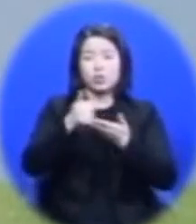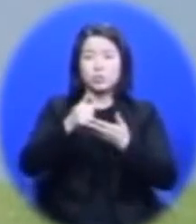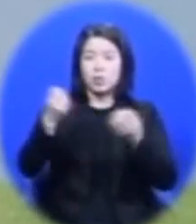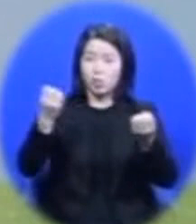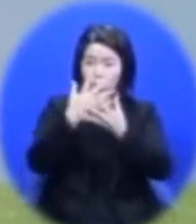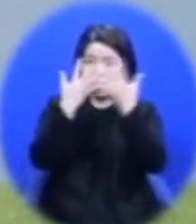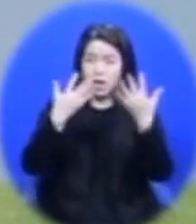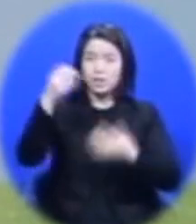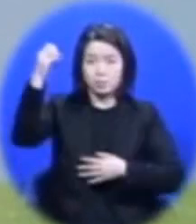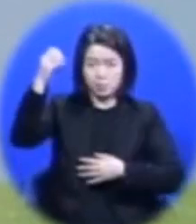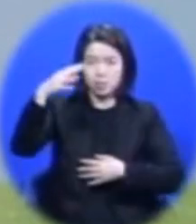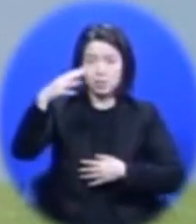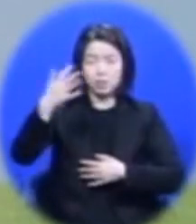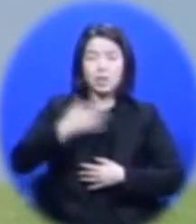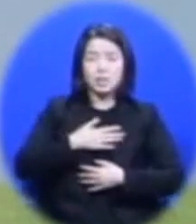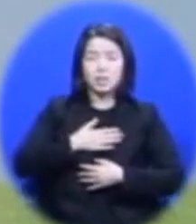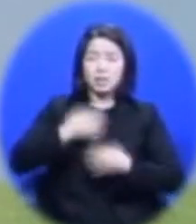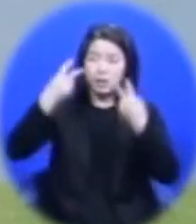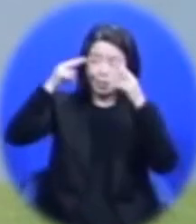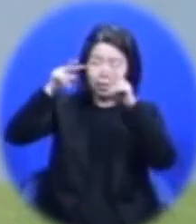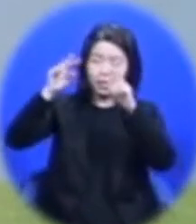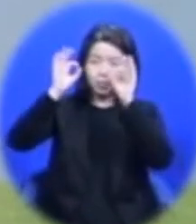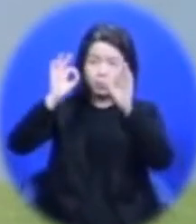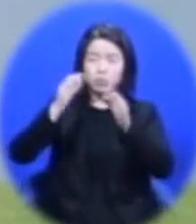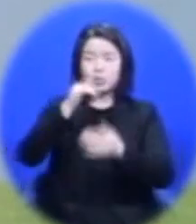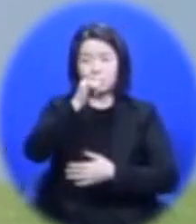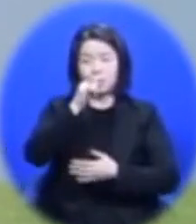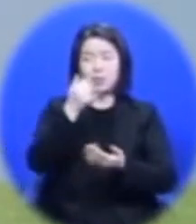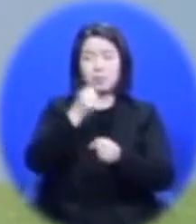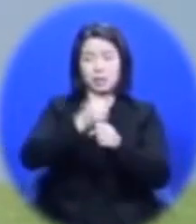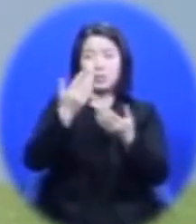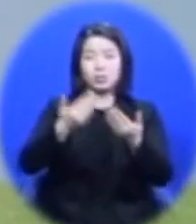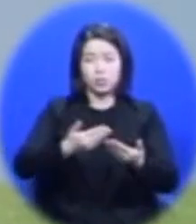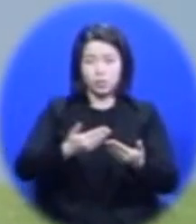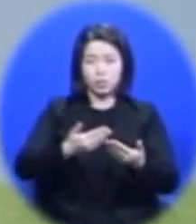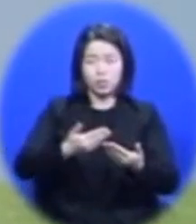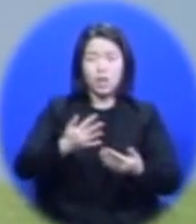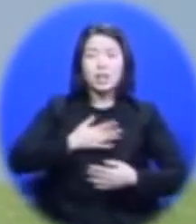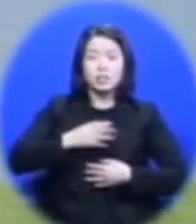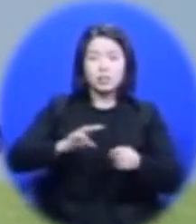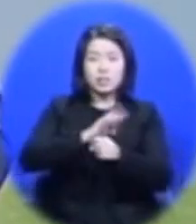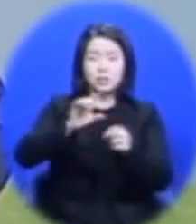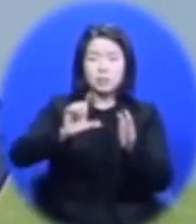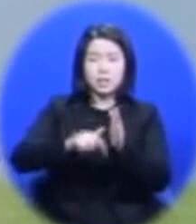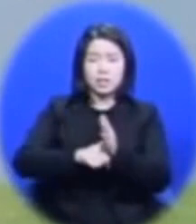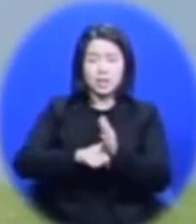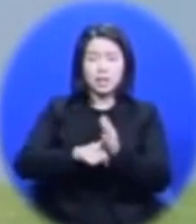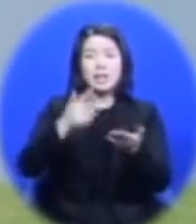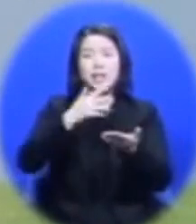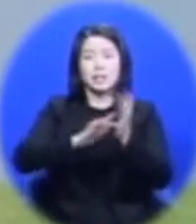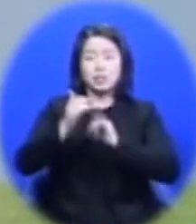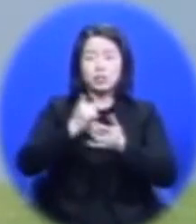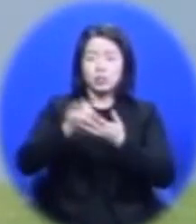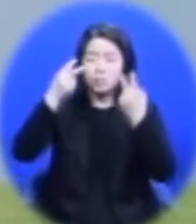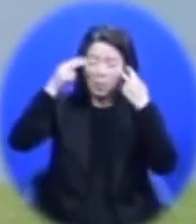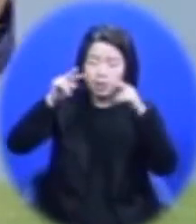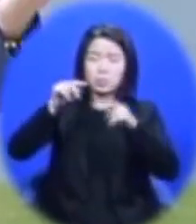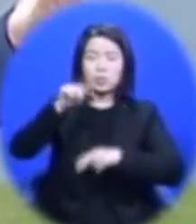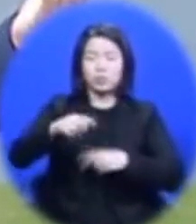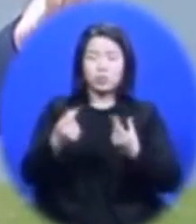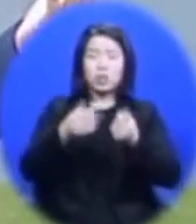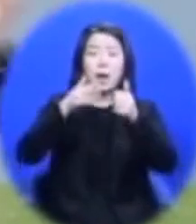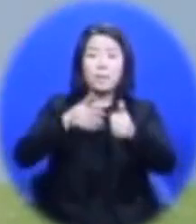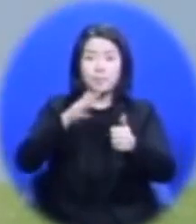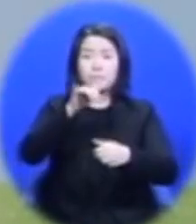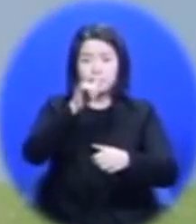빛을 제가 바라볼 수 있게 해주세요. 저는 24시간 예수님을 바라보시라고 그렇게